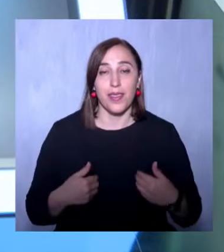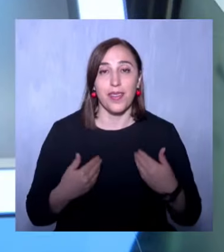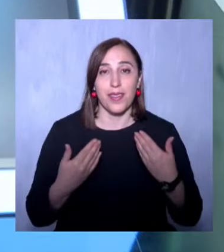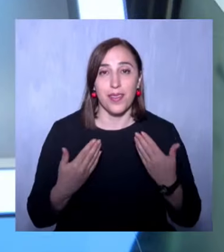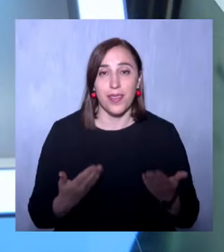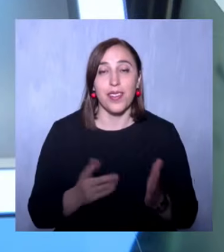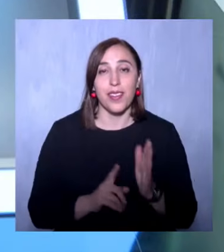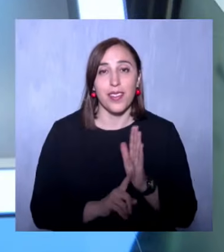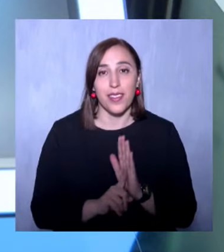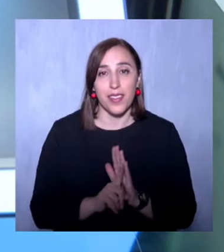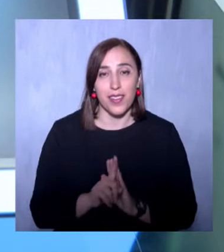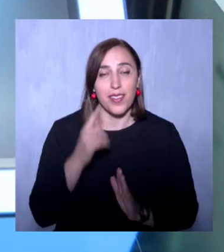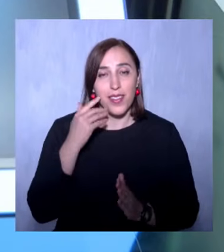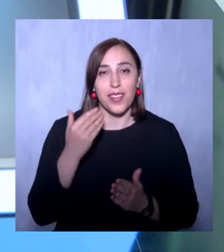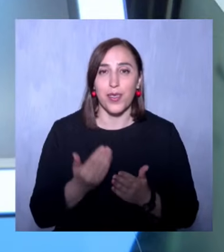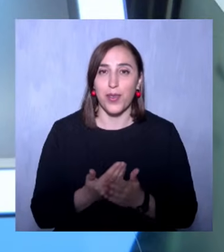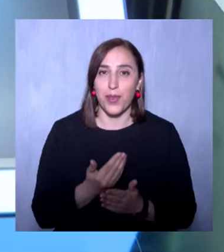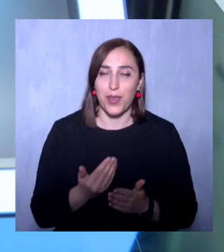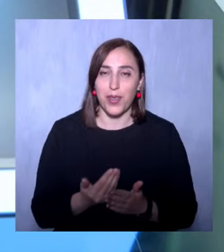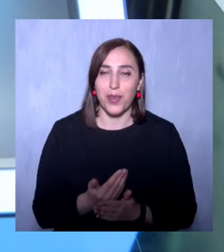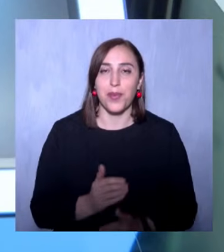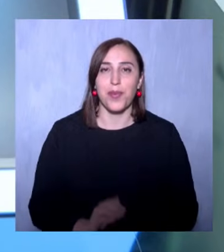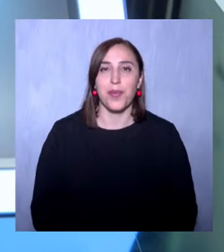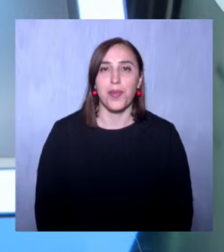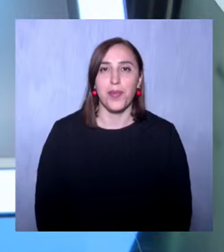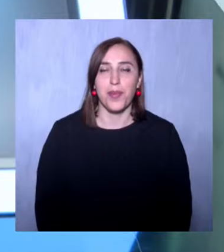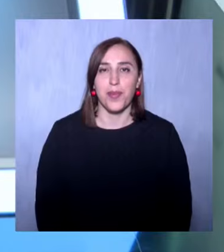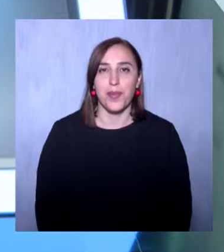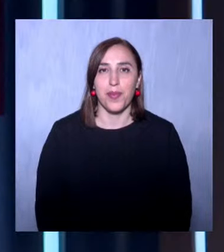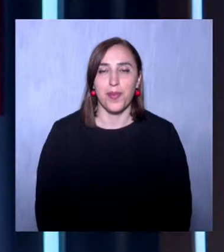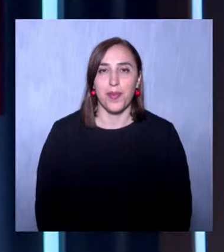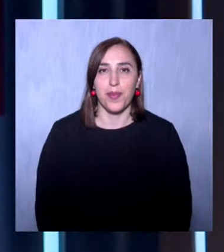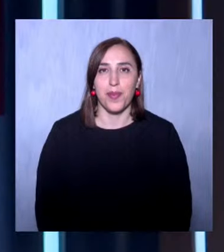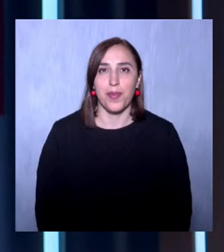Բարի երեկո, ուղիղ եթերում ազատության լուրերի թողարկումն է։